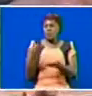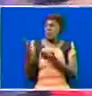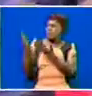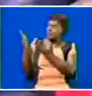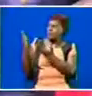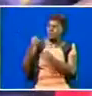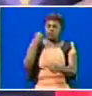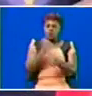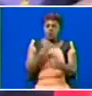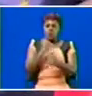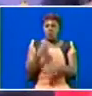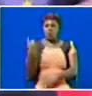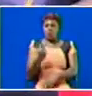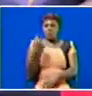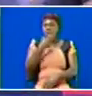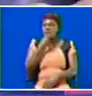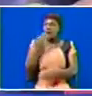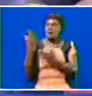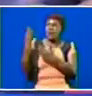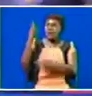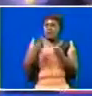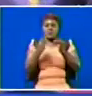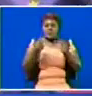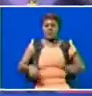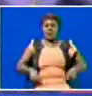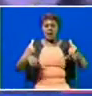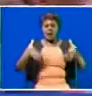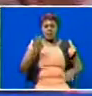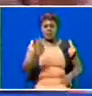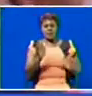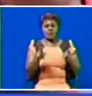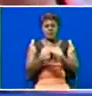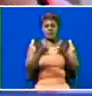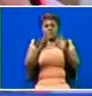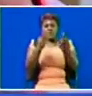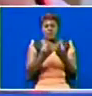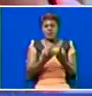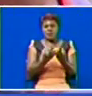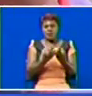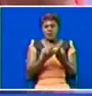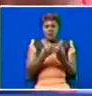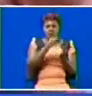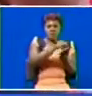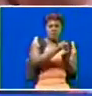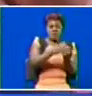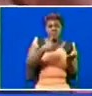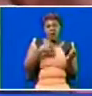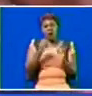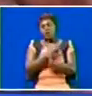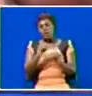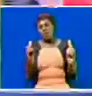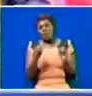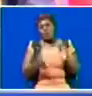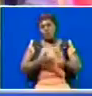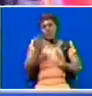Hii ni kazi pekee ambayo mzee Hamisi anaitegemea kuendesha maisha yake na familia. Hakuna sehemu ya mihifadhi fungu kwa ajili ya dharura